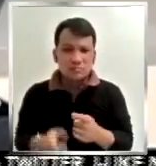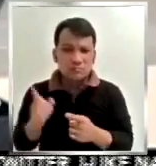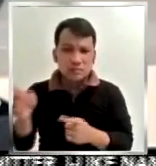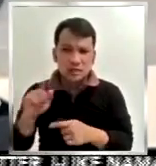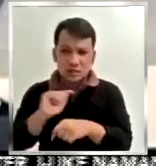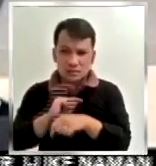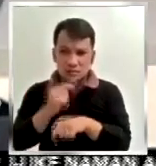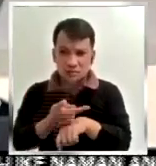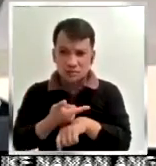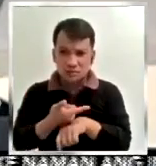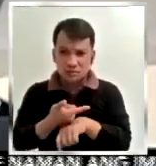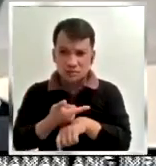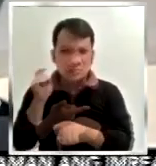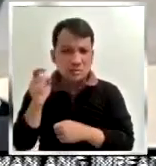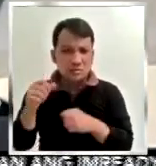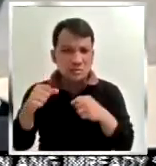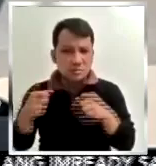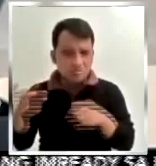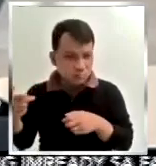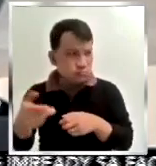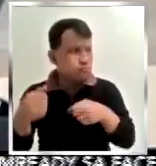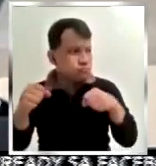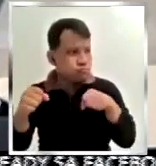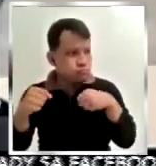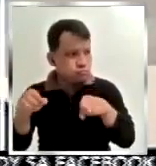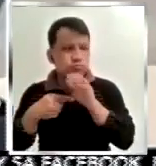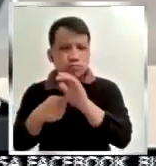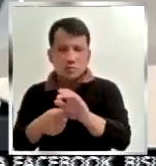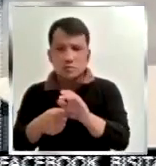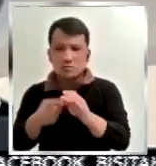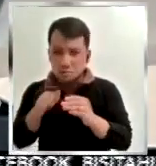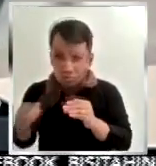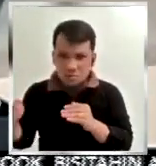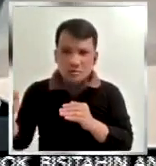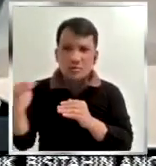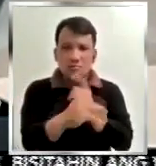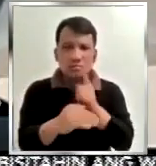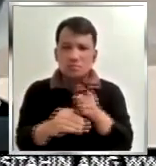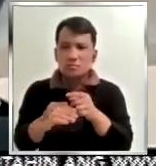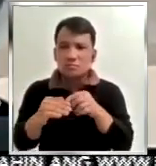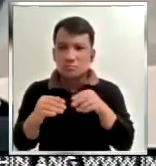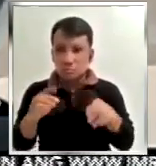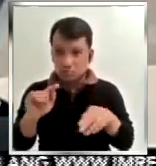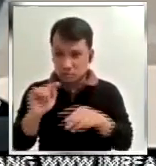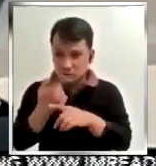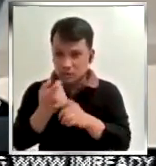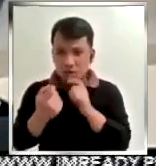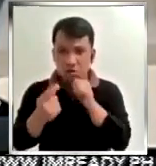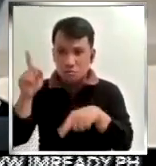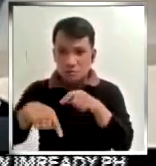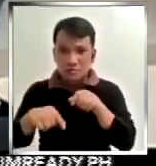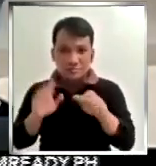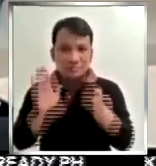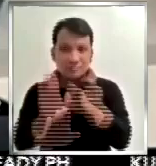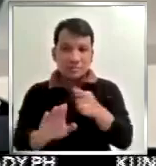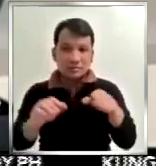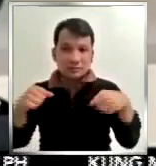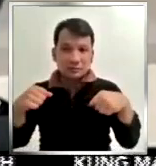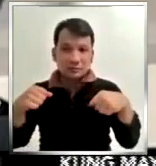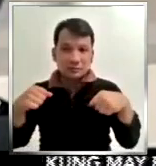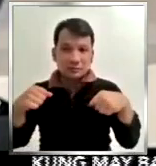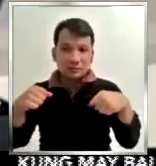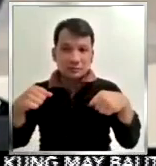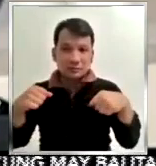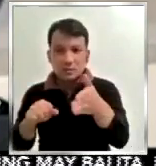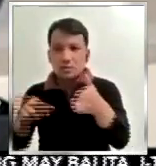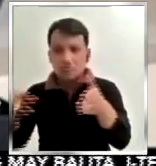ito. Sakto namang nag-u-turn ang isang truck. Dahil hindi agad nakapreno, sumalpok sa gulong ng truck ang rider. Agad namang bumaba